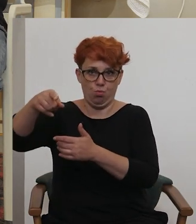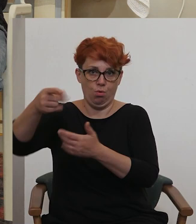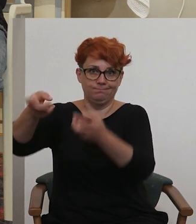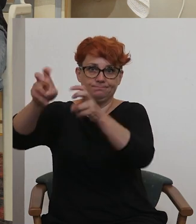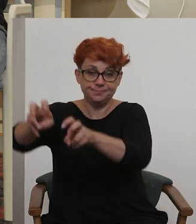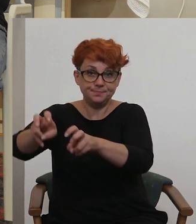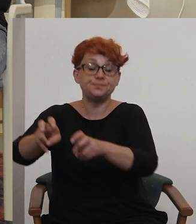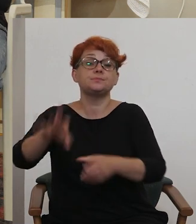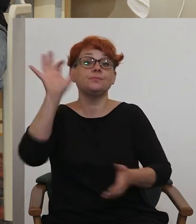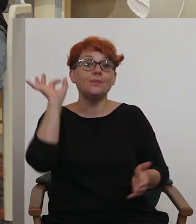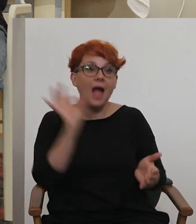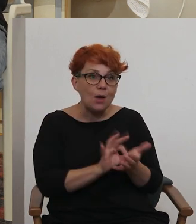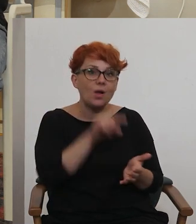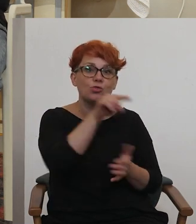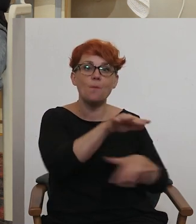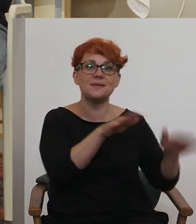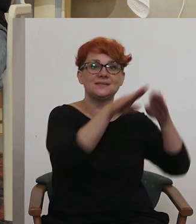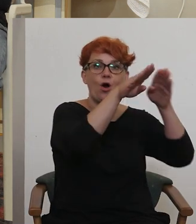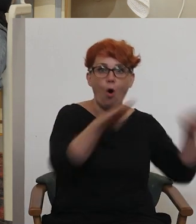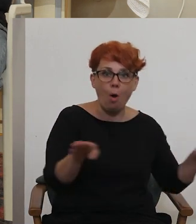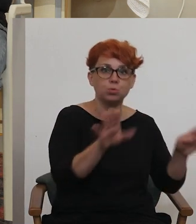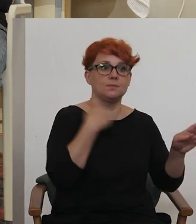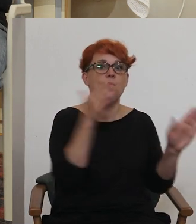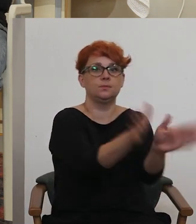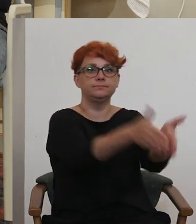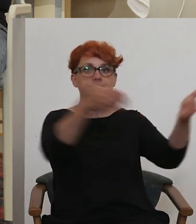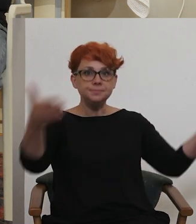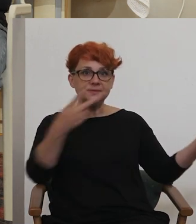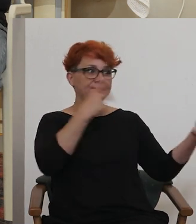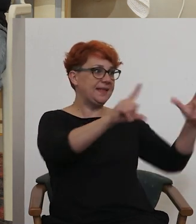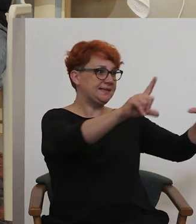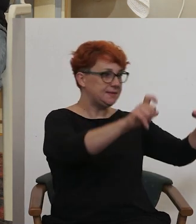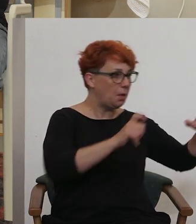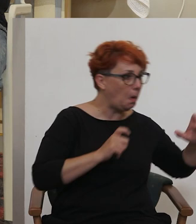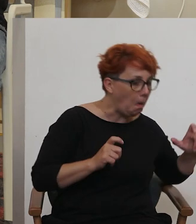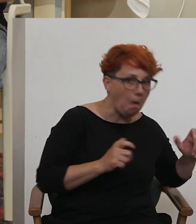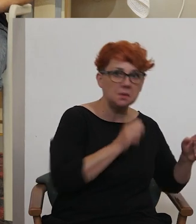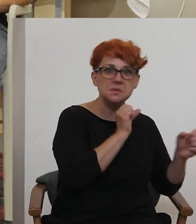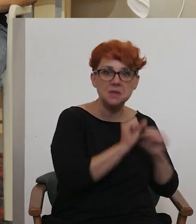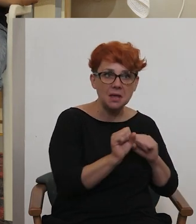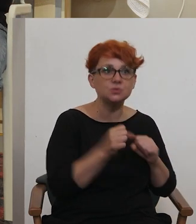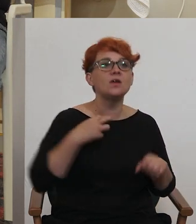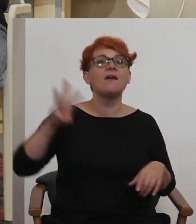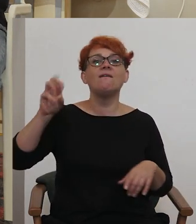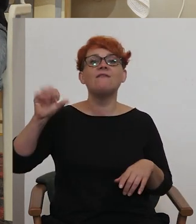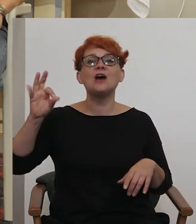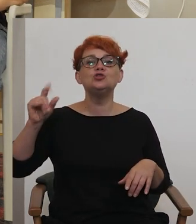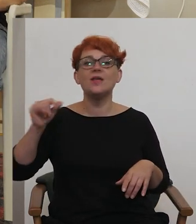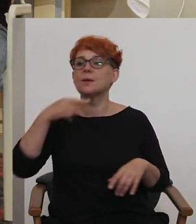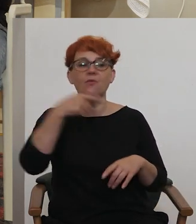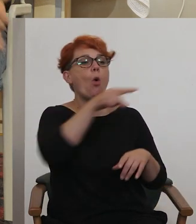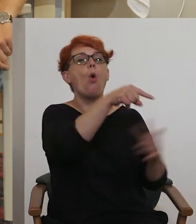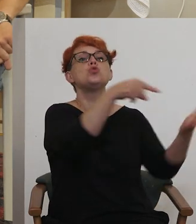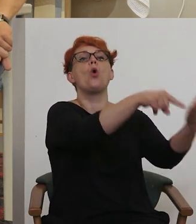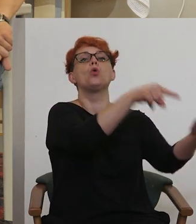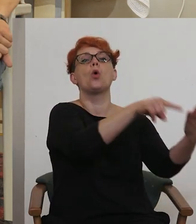znalazł się album, gdzie ten orzeł był, gdzie to zdjęcie z tym orłem było reprodukowane i Wasilewska wskazała, to jest fajny